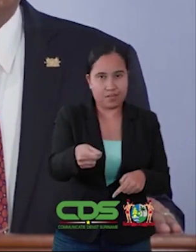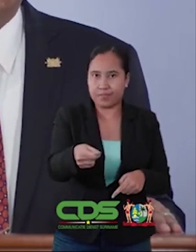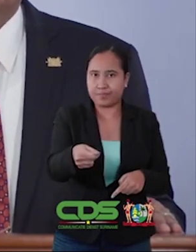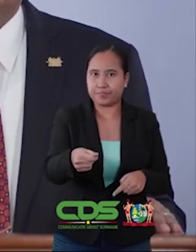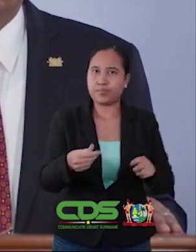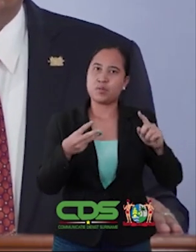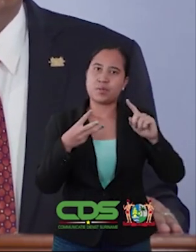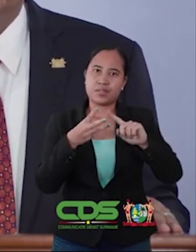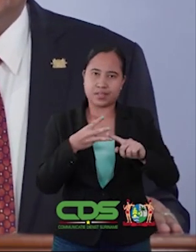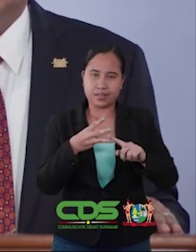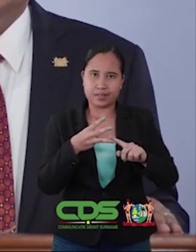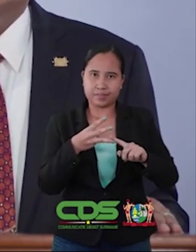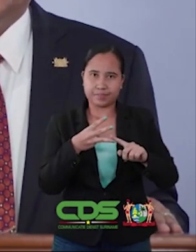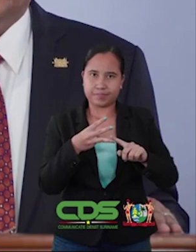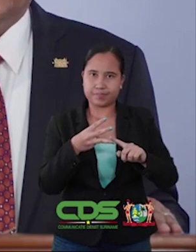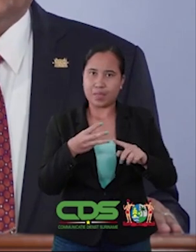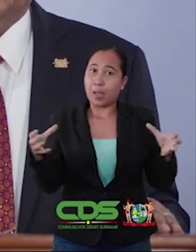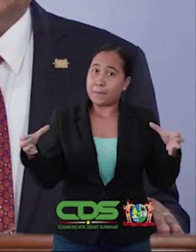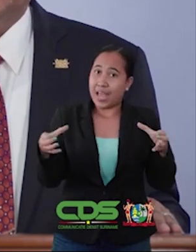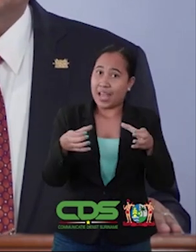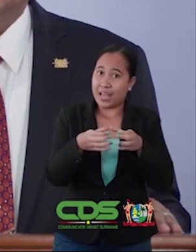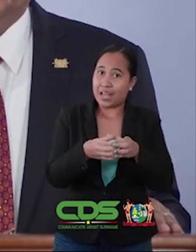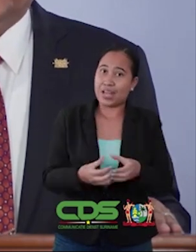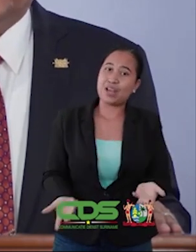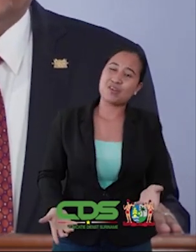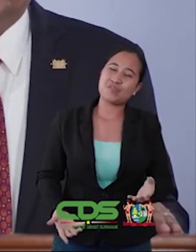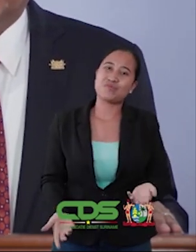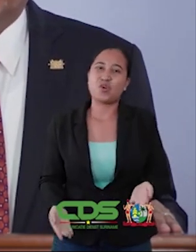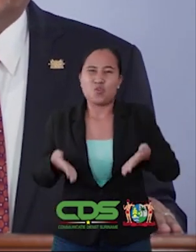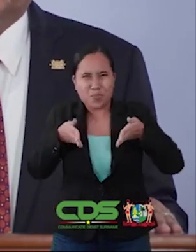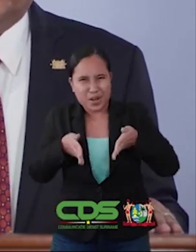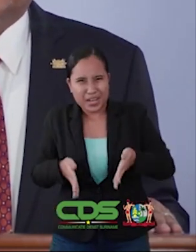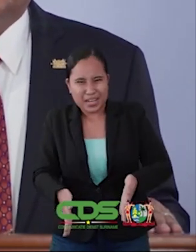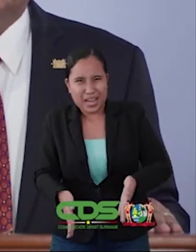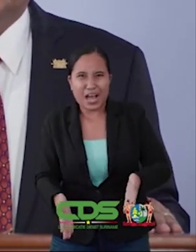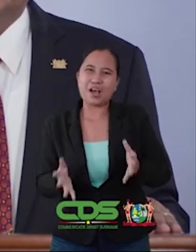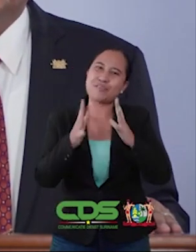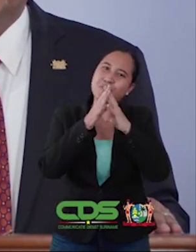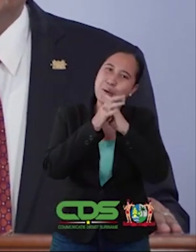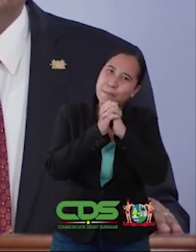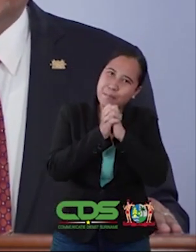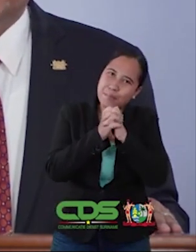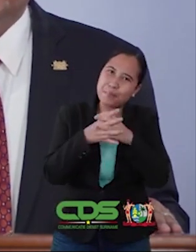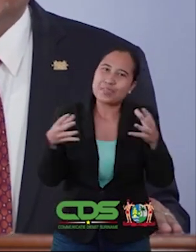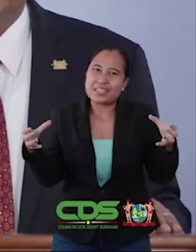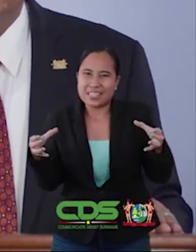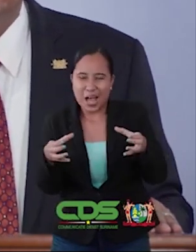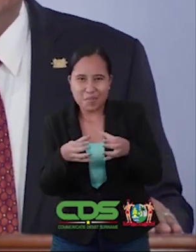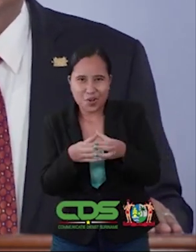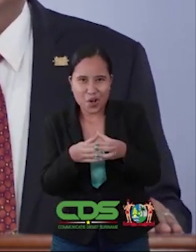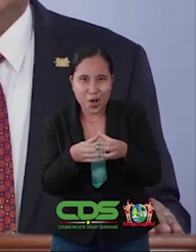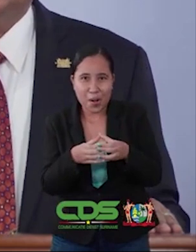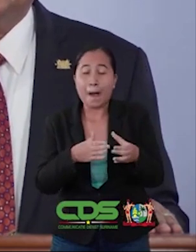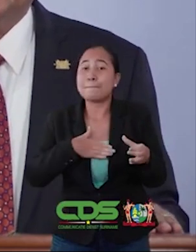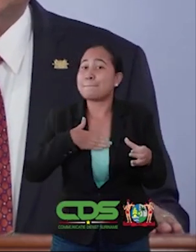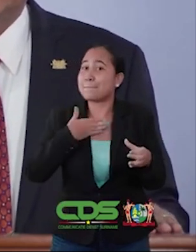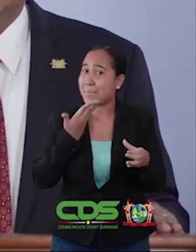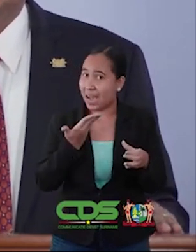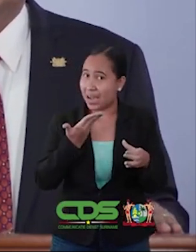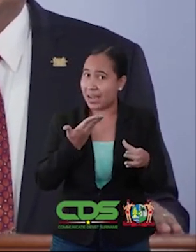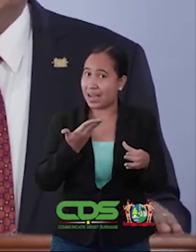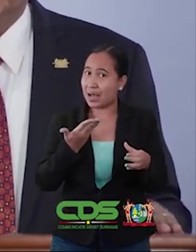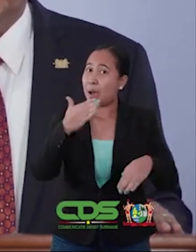Maatregel nummer 3. Bij inkomsten voor rouwzittingen, uitvaarten en religieuze bij inkomsten zijn